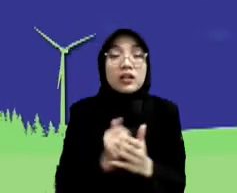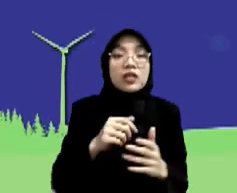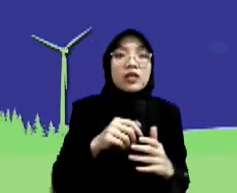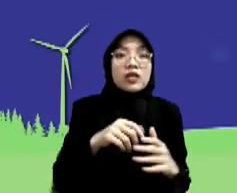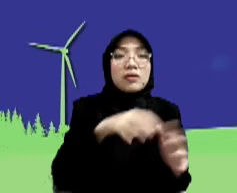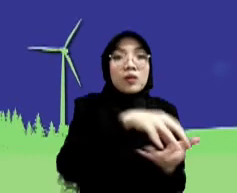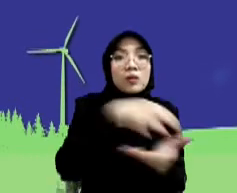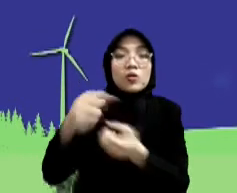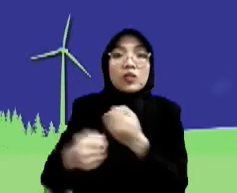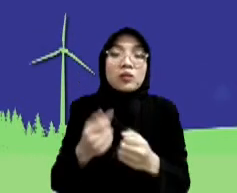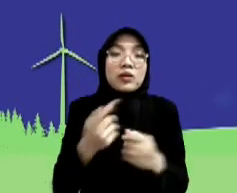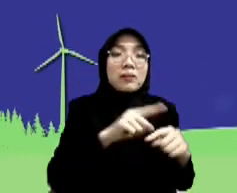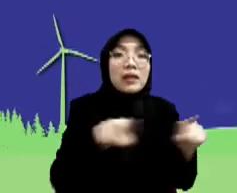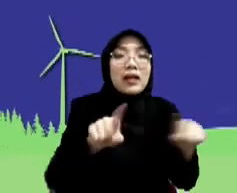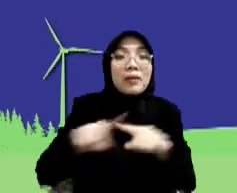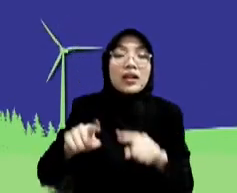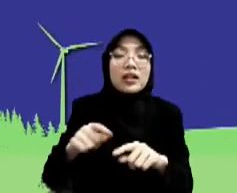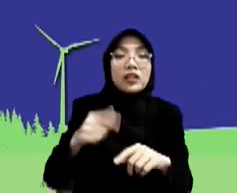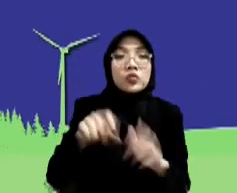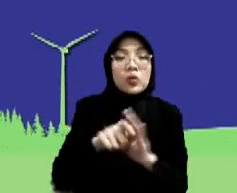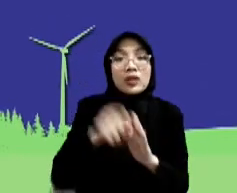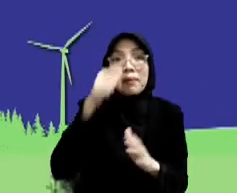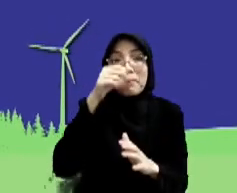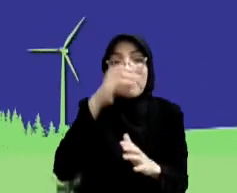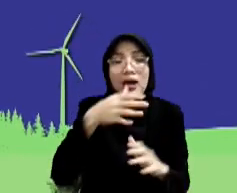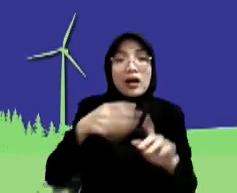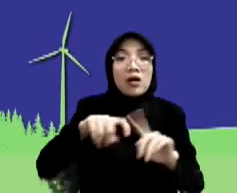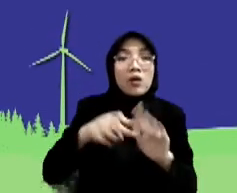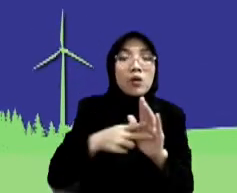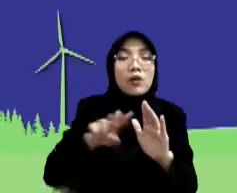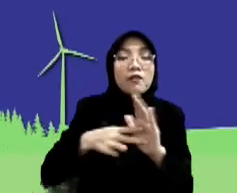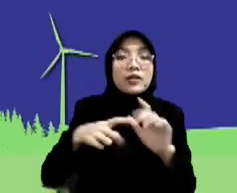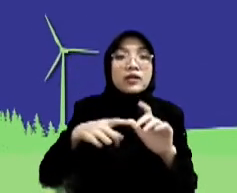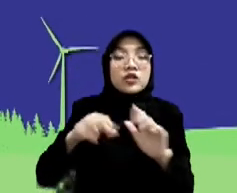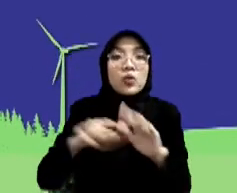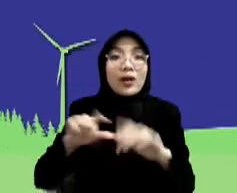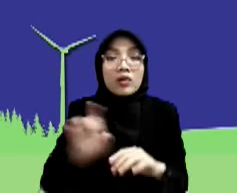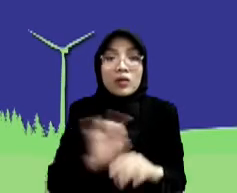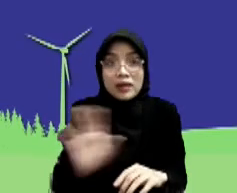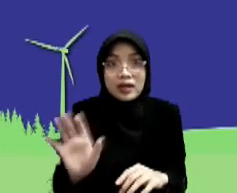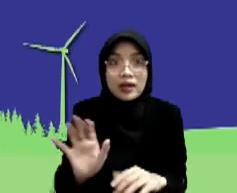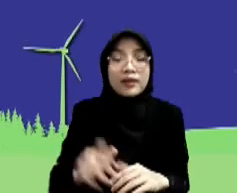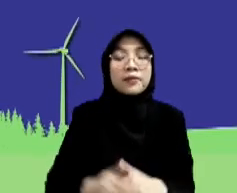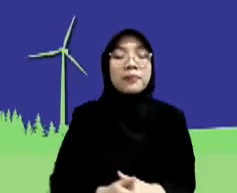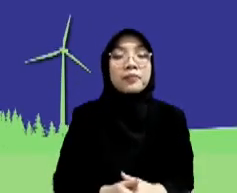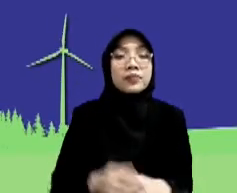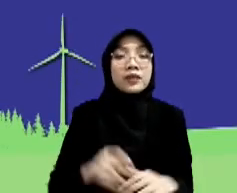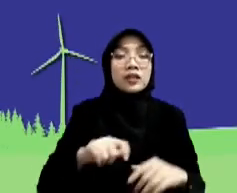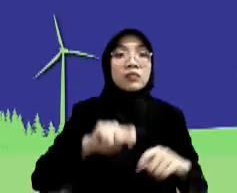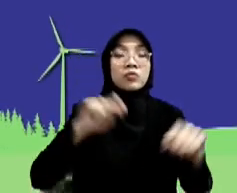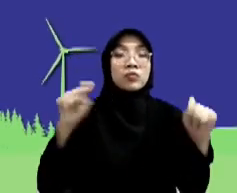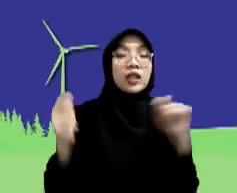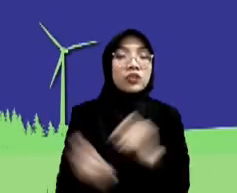a conventional banking tapi yang namanya eh conventional banking-nya itu tentu eh Trans